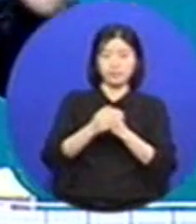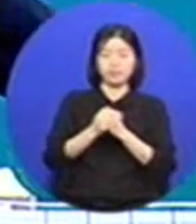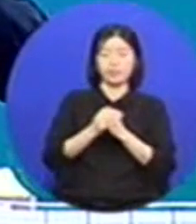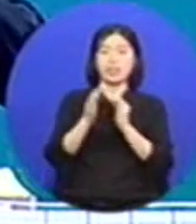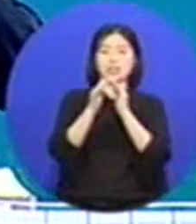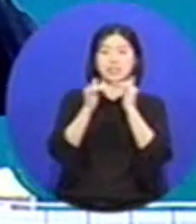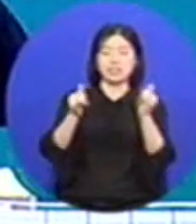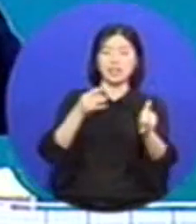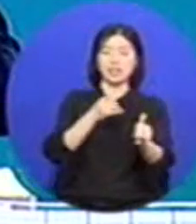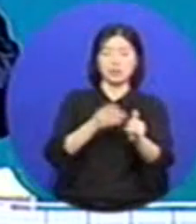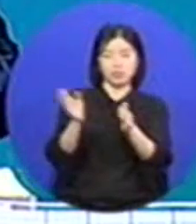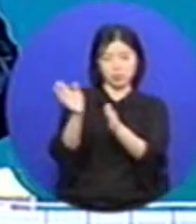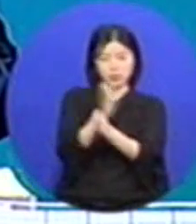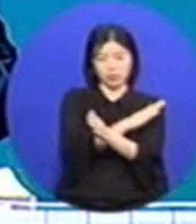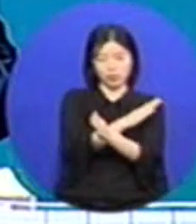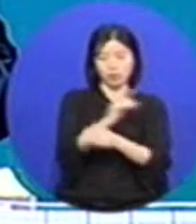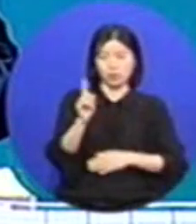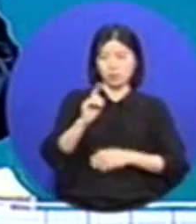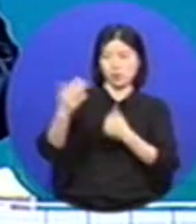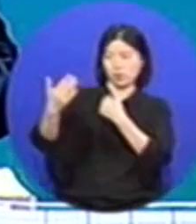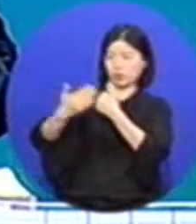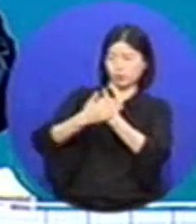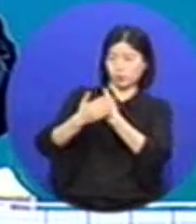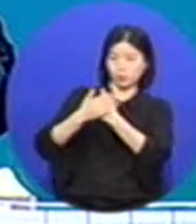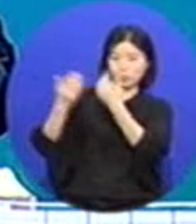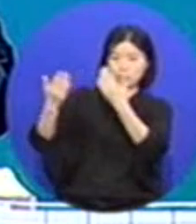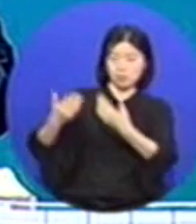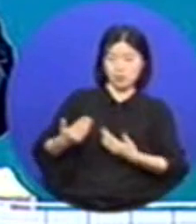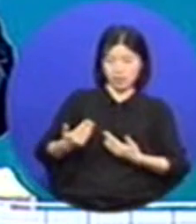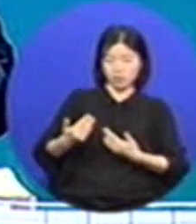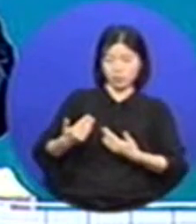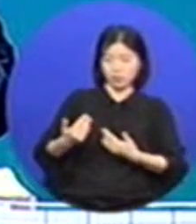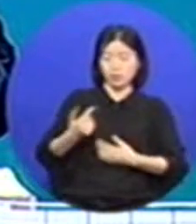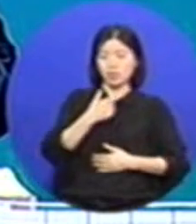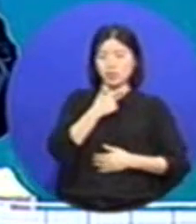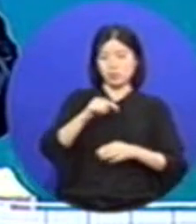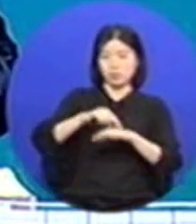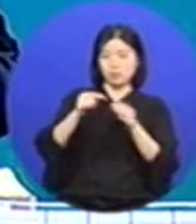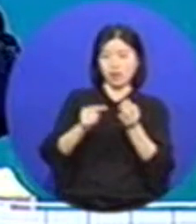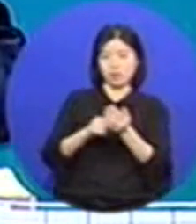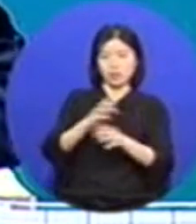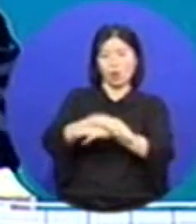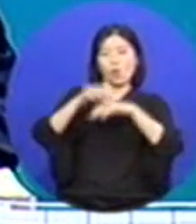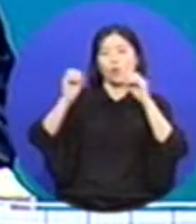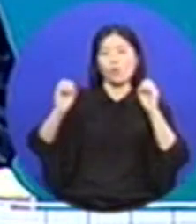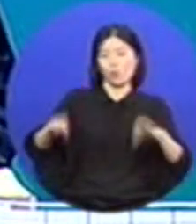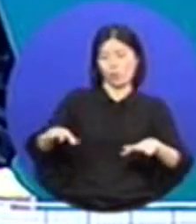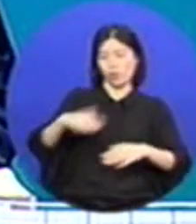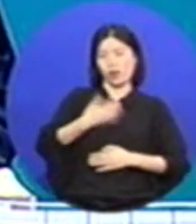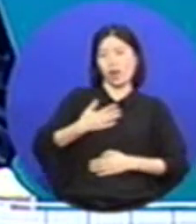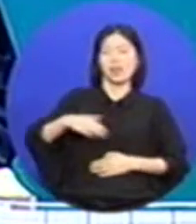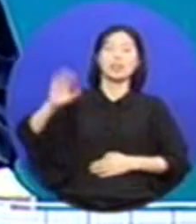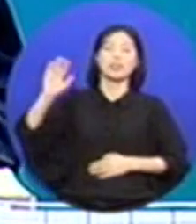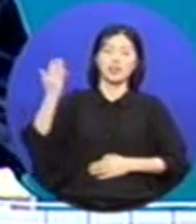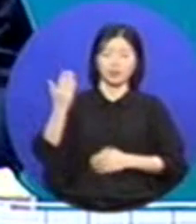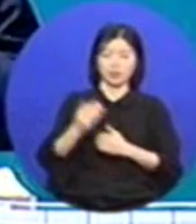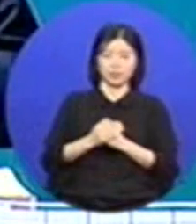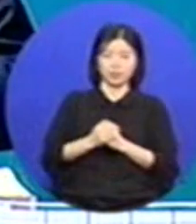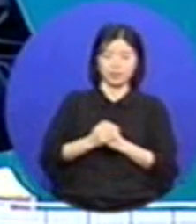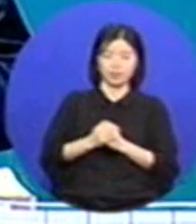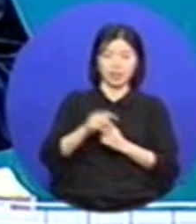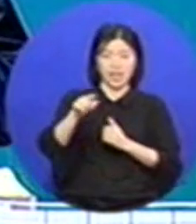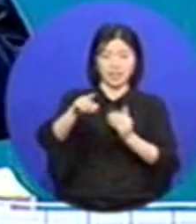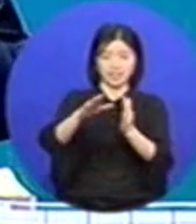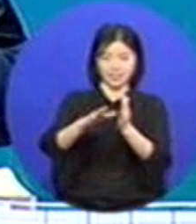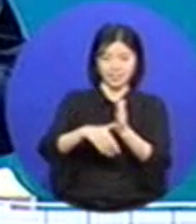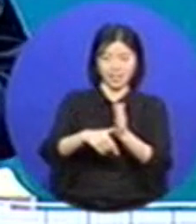사람에게서 부터 뭘 도움을 받고자 하는 게 얼마나 부질 없는 것인가 하는 걸 알게 돼요 근데 그 때